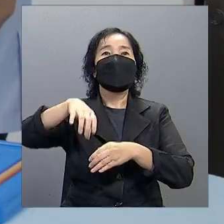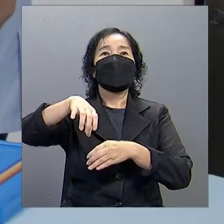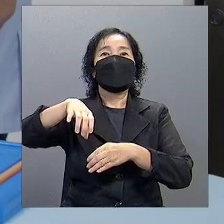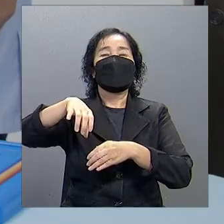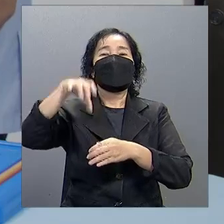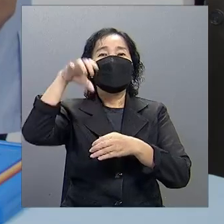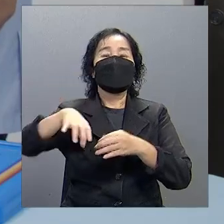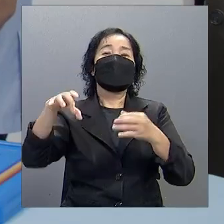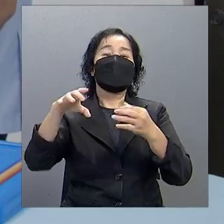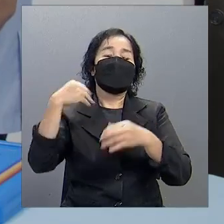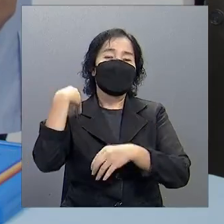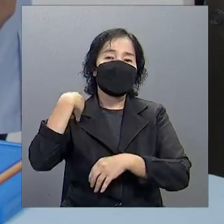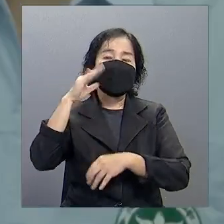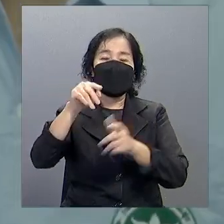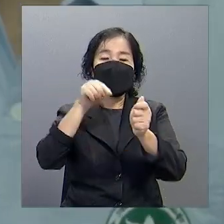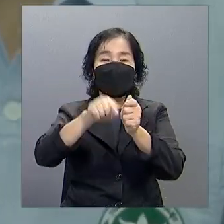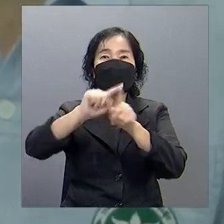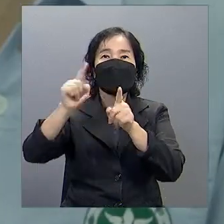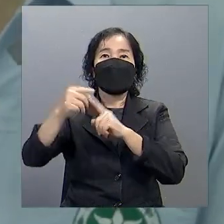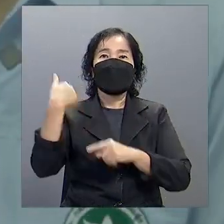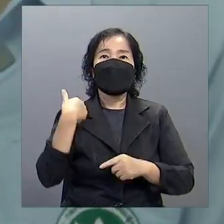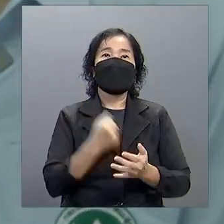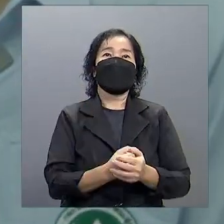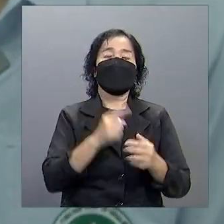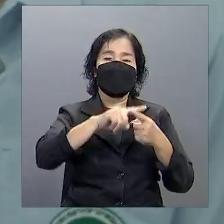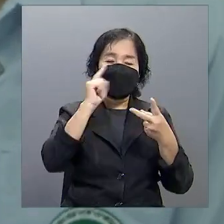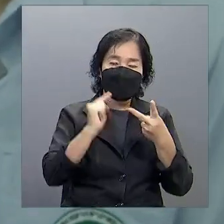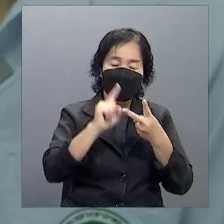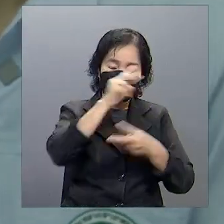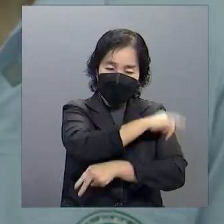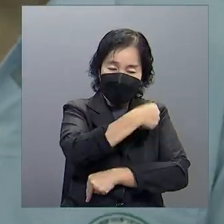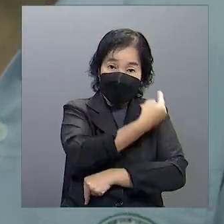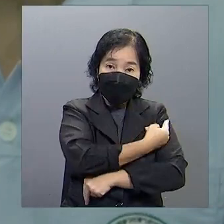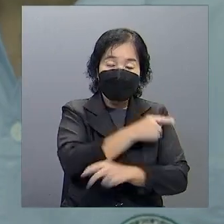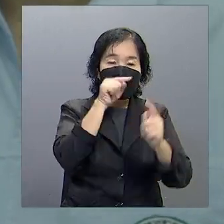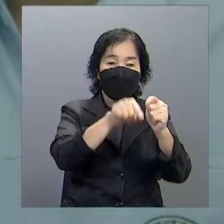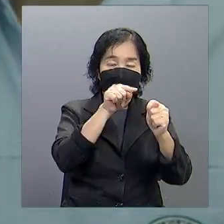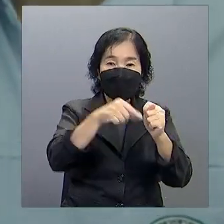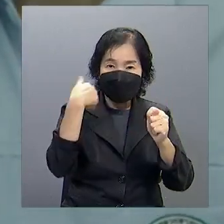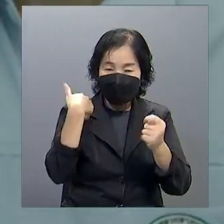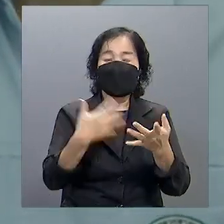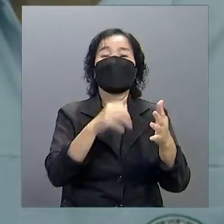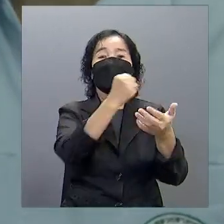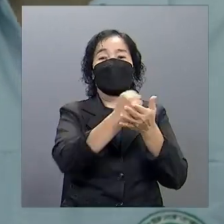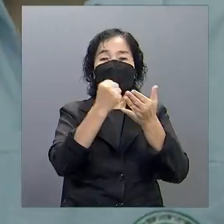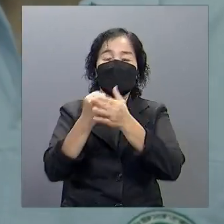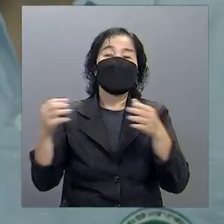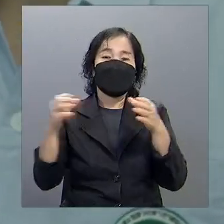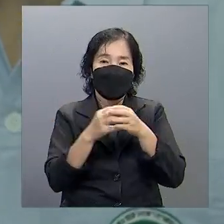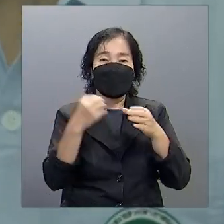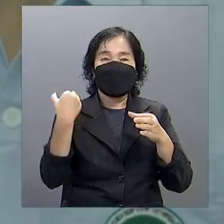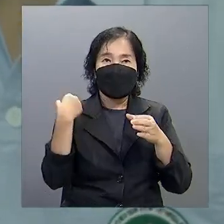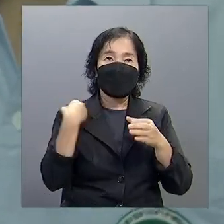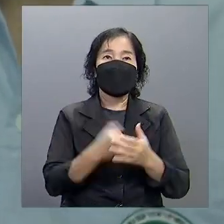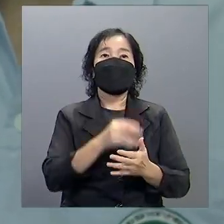ก็คือรพสต.กมลาเราก็เชิญมาร่วมทีมนะครับหรือว่าถ้าหนักๆ ก็เชิญโรงพย